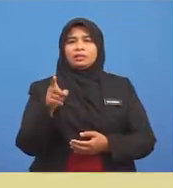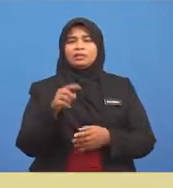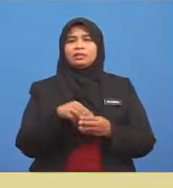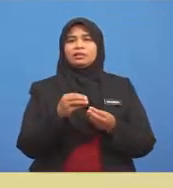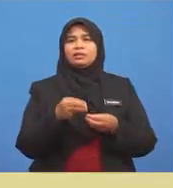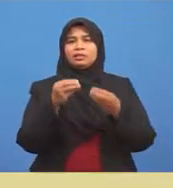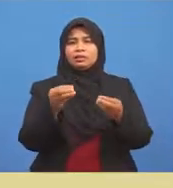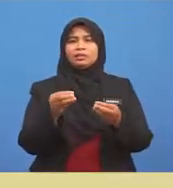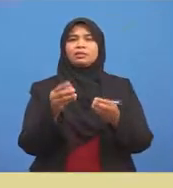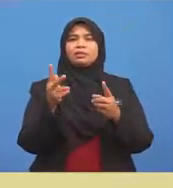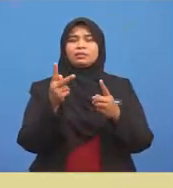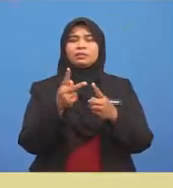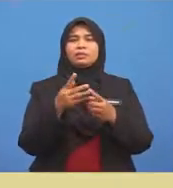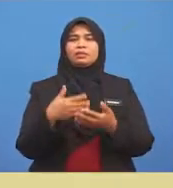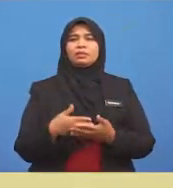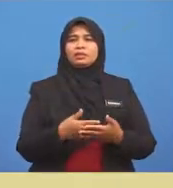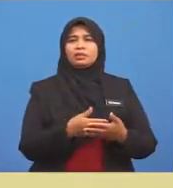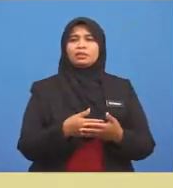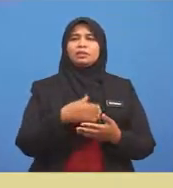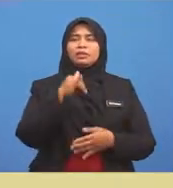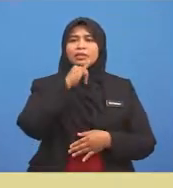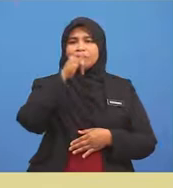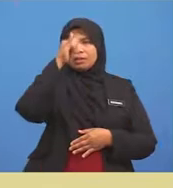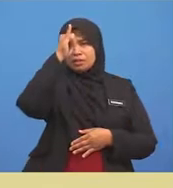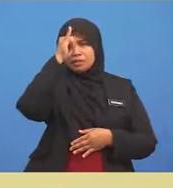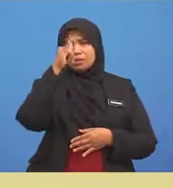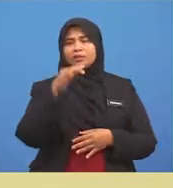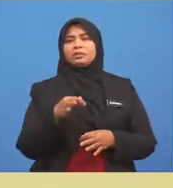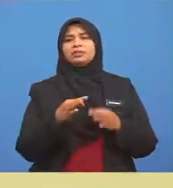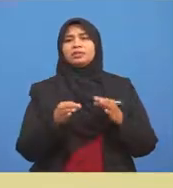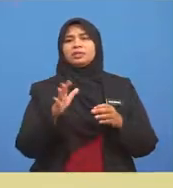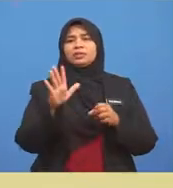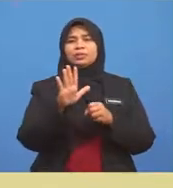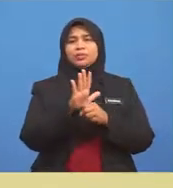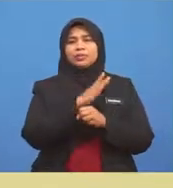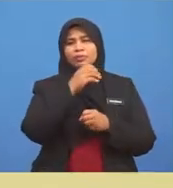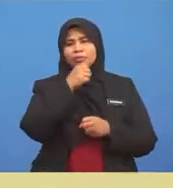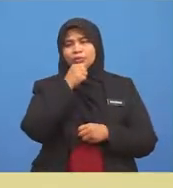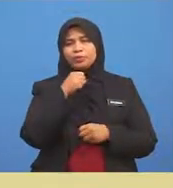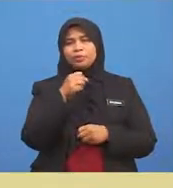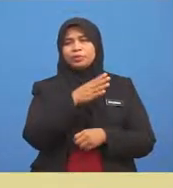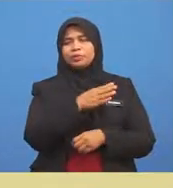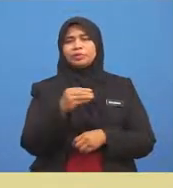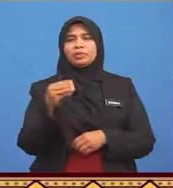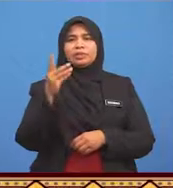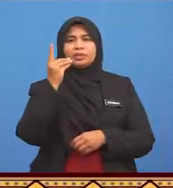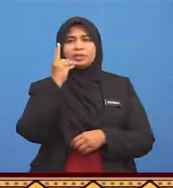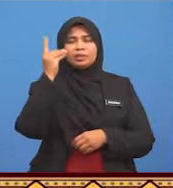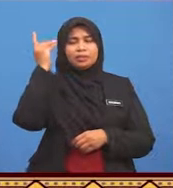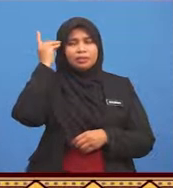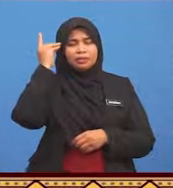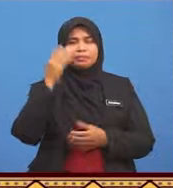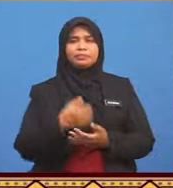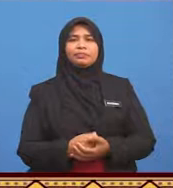diserahkan semula kepada anak yatim tersebut setelah mencapai umur baligh dan dewasa.